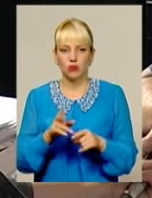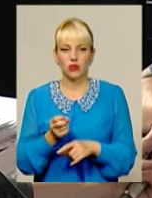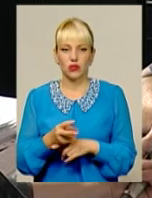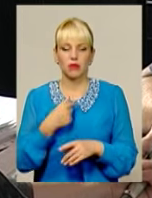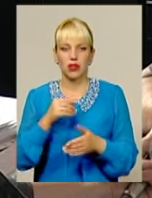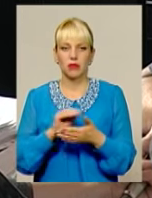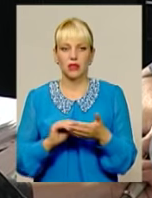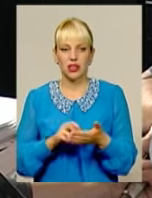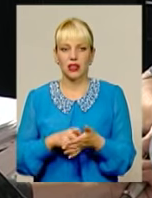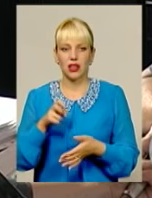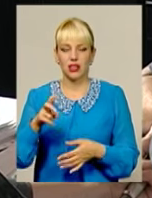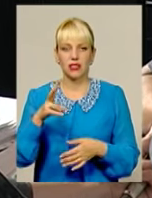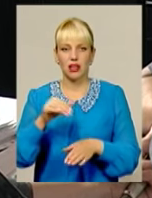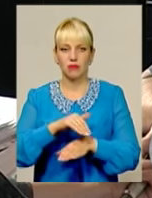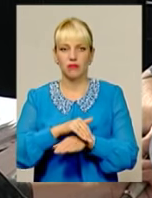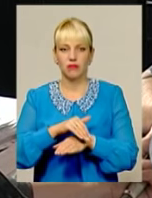на міліцію.